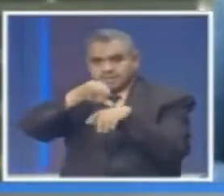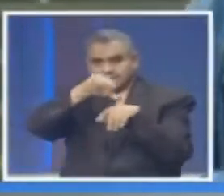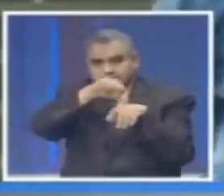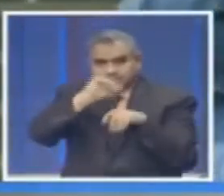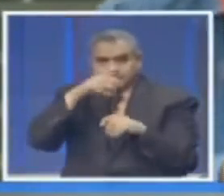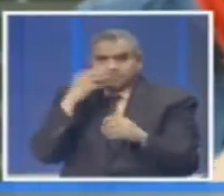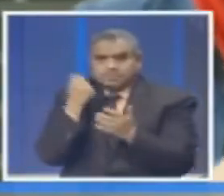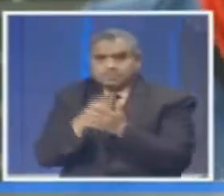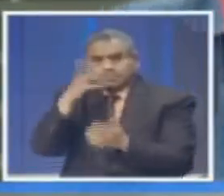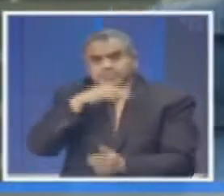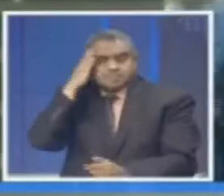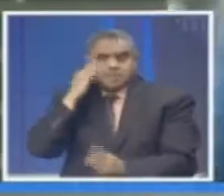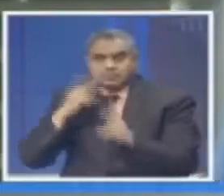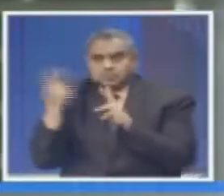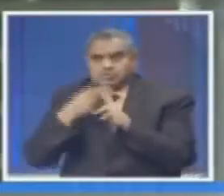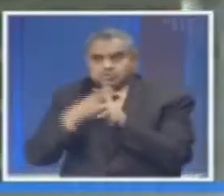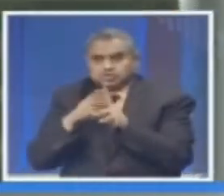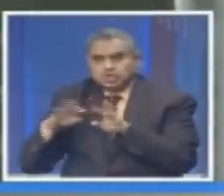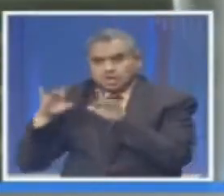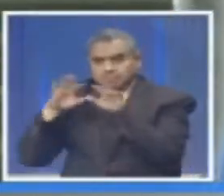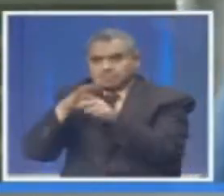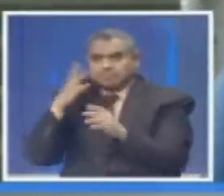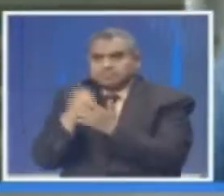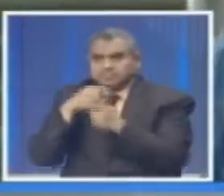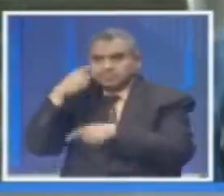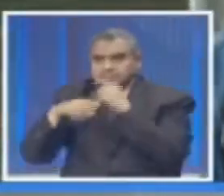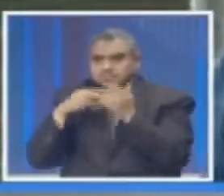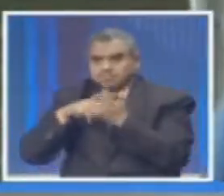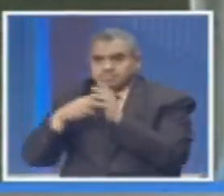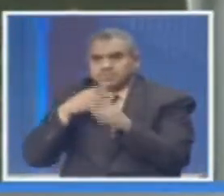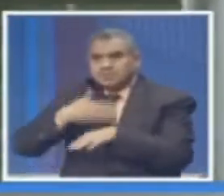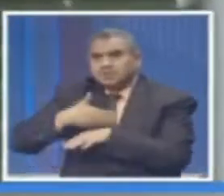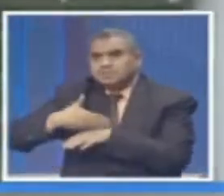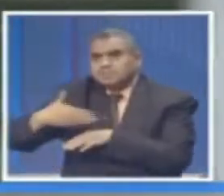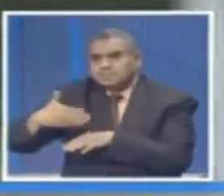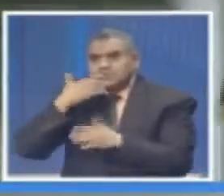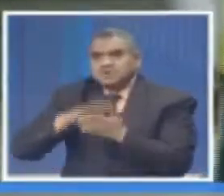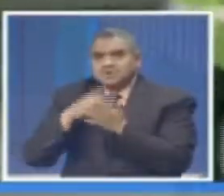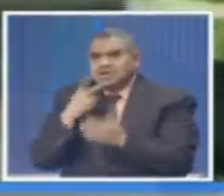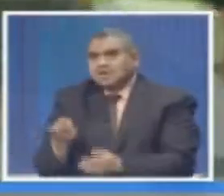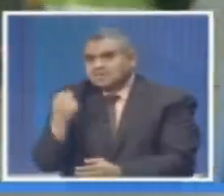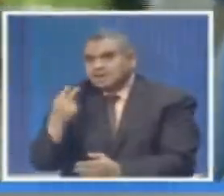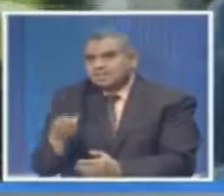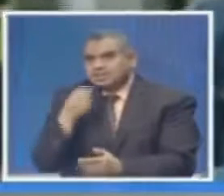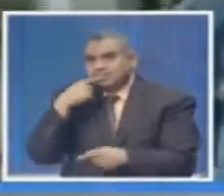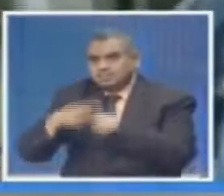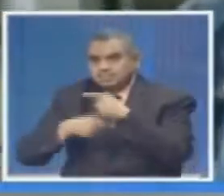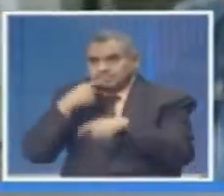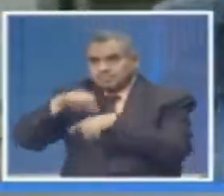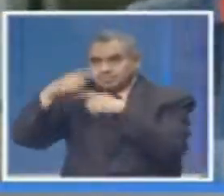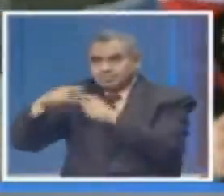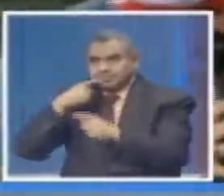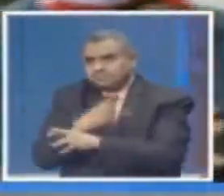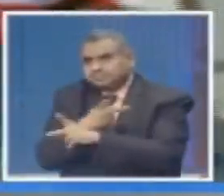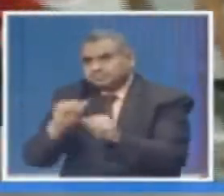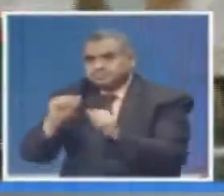إقبالا كبيرا من المواطنين الذين وجدوا فيها ضالتهم التي توفر عليهم الوقت والجهد للوصول إلى وجهاتهم